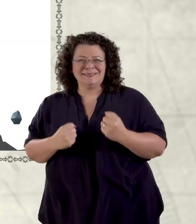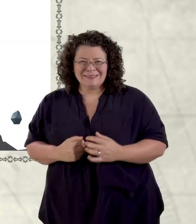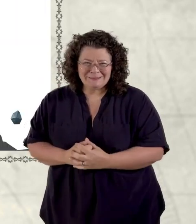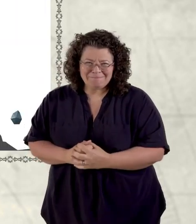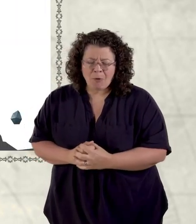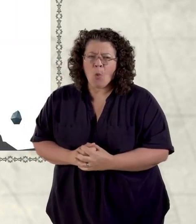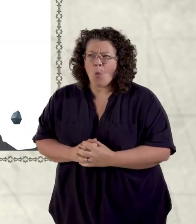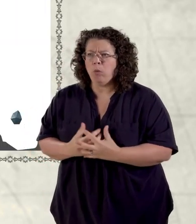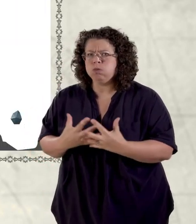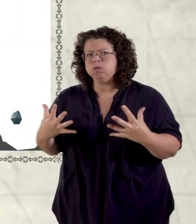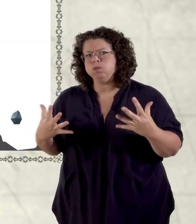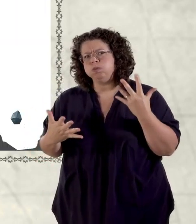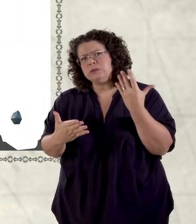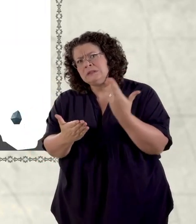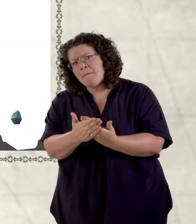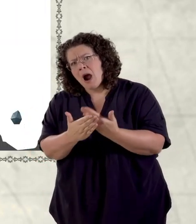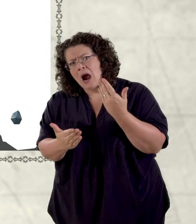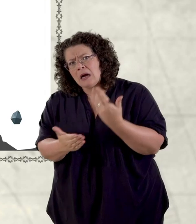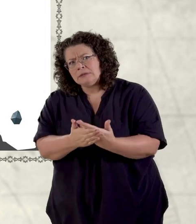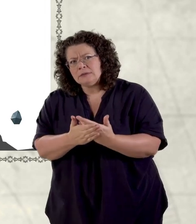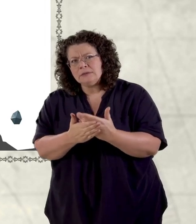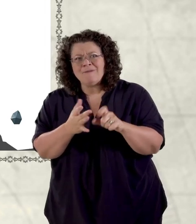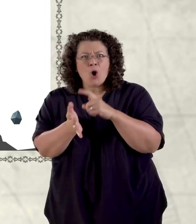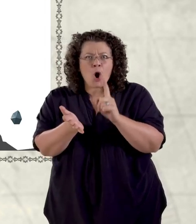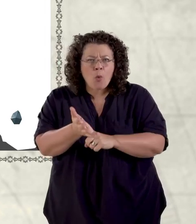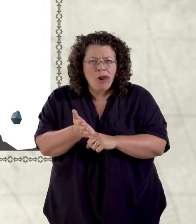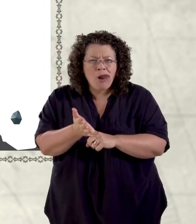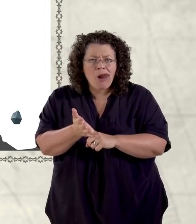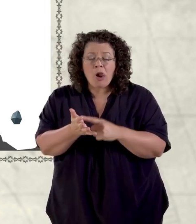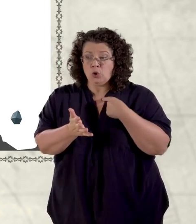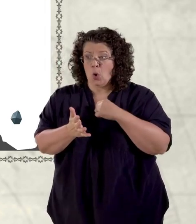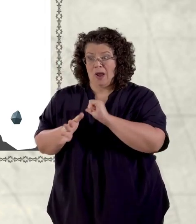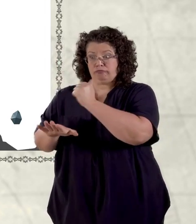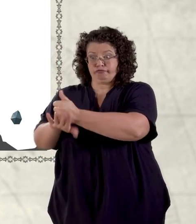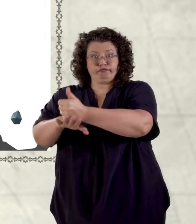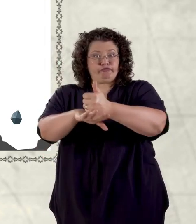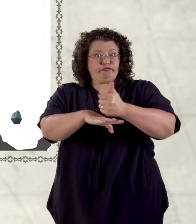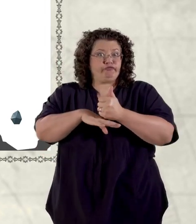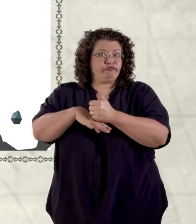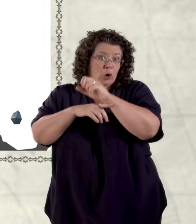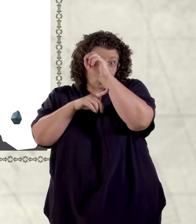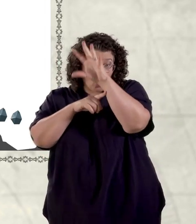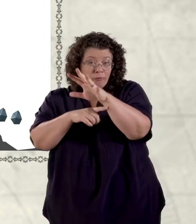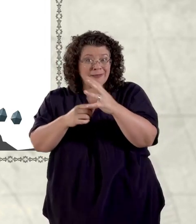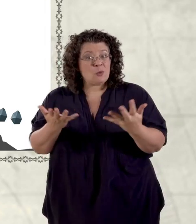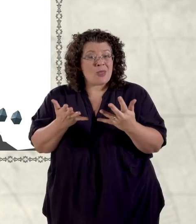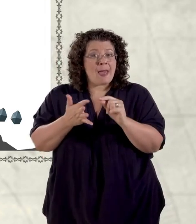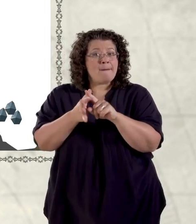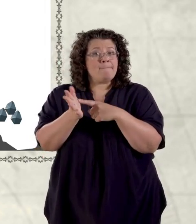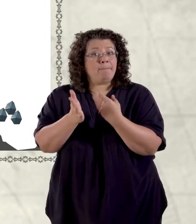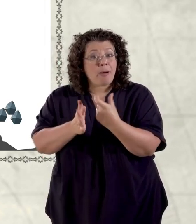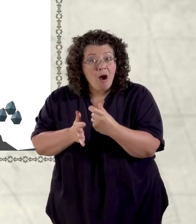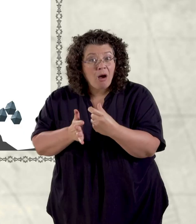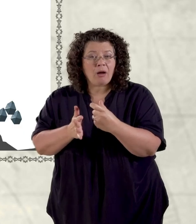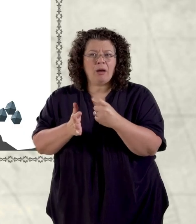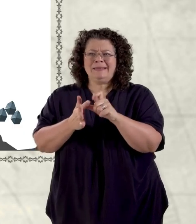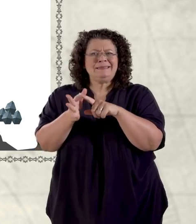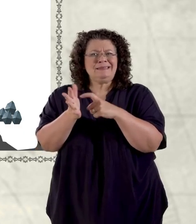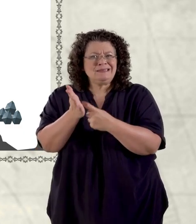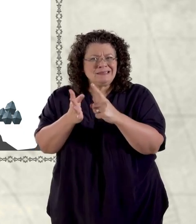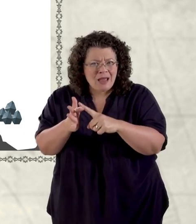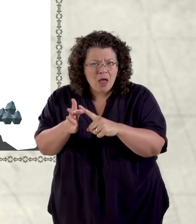Roedd galw mawr am lo. Felly, agorwys i bylleg lo Pac, De, Easton,